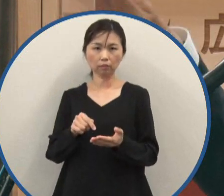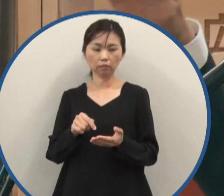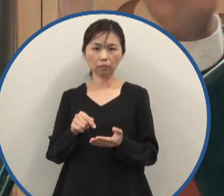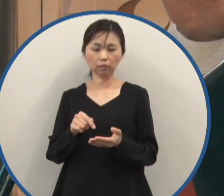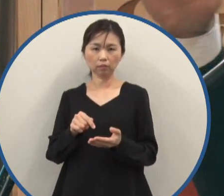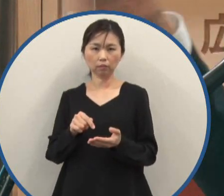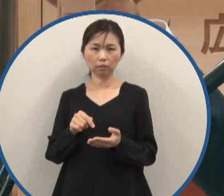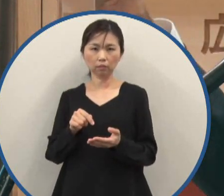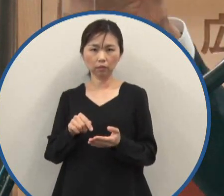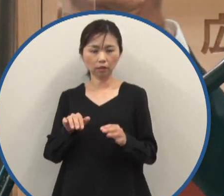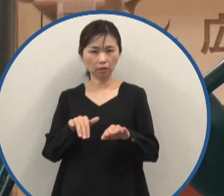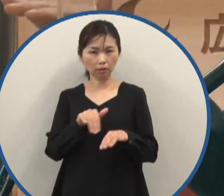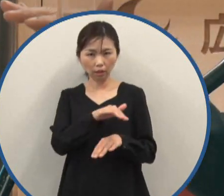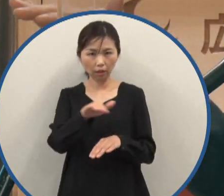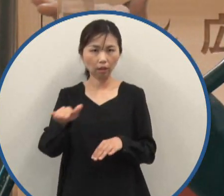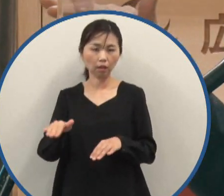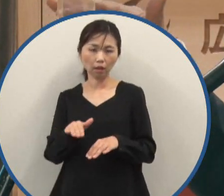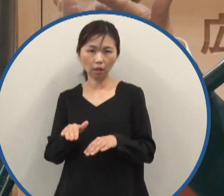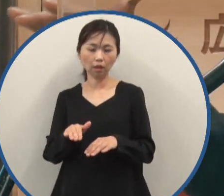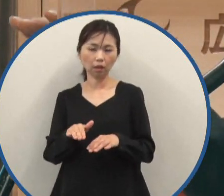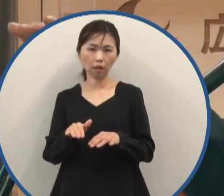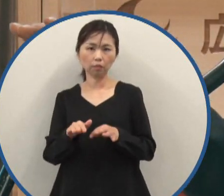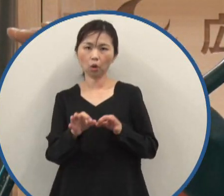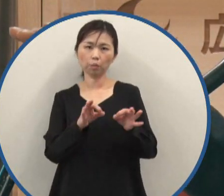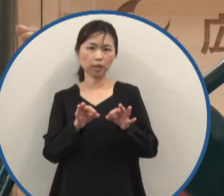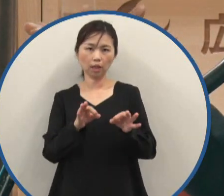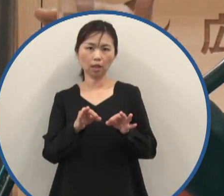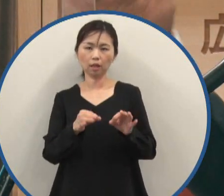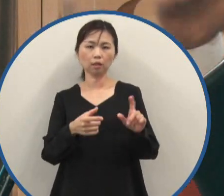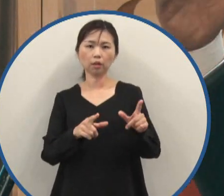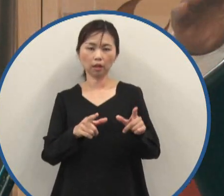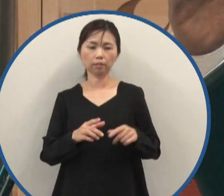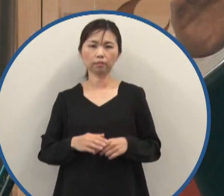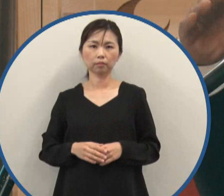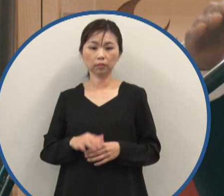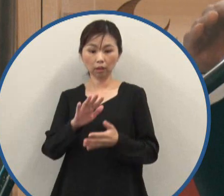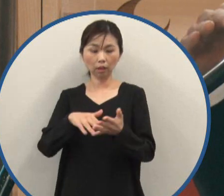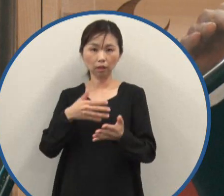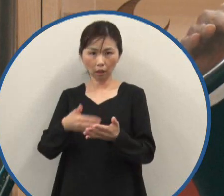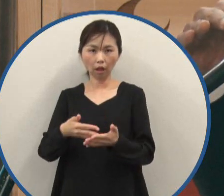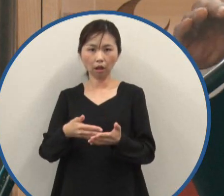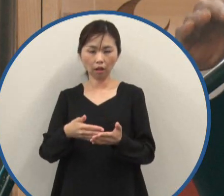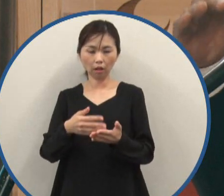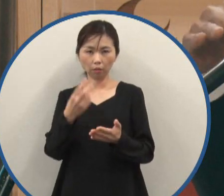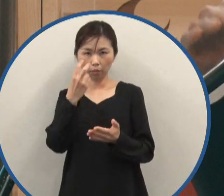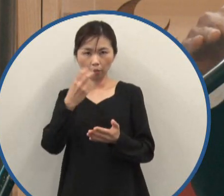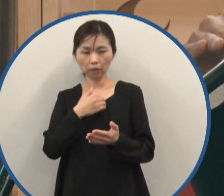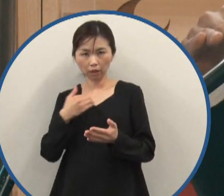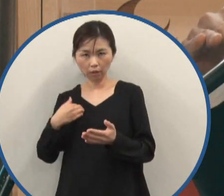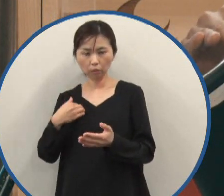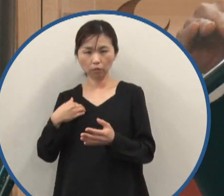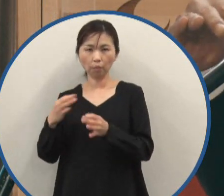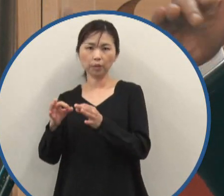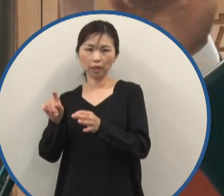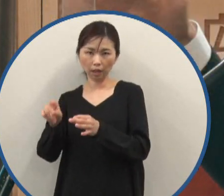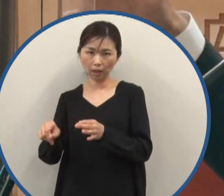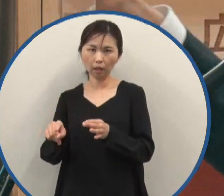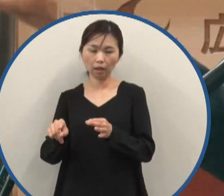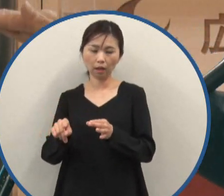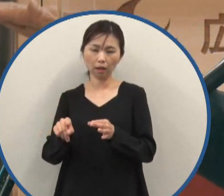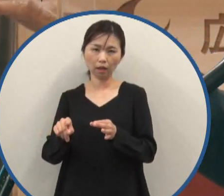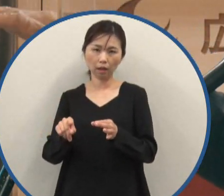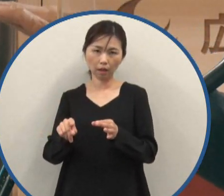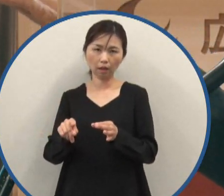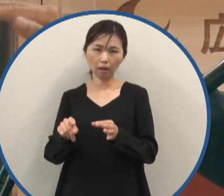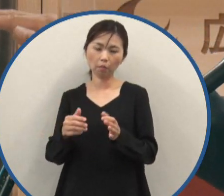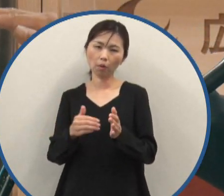ただその全ての1万平米以上のものではありませんし、データをちゃんと取れるところとかある程度限られているので、